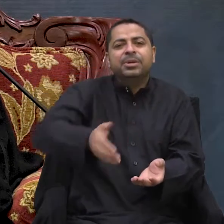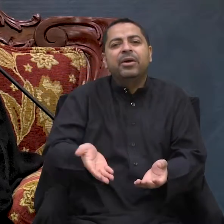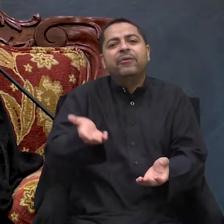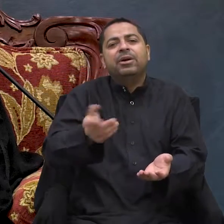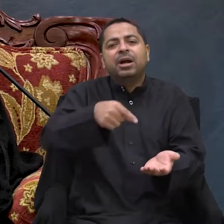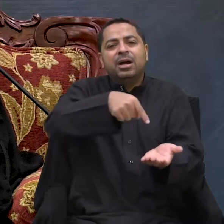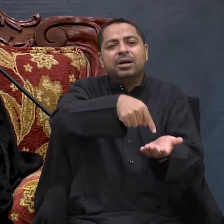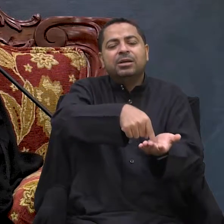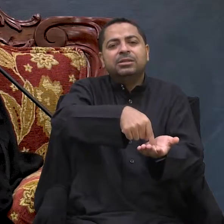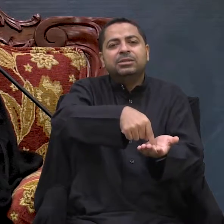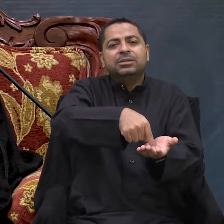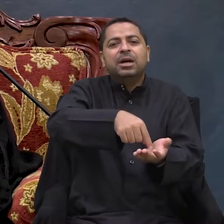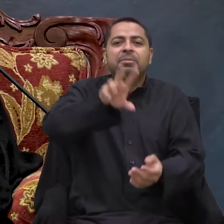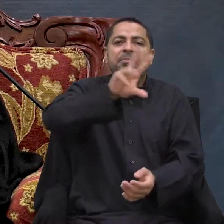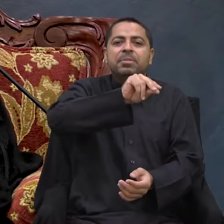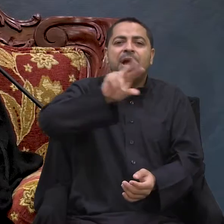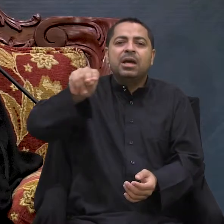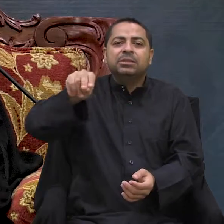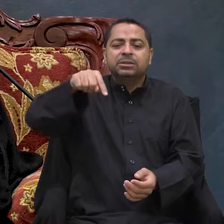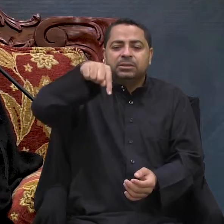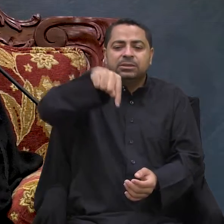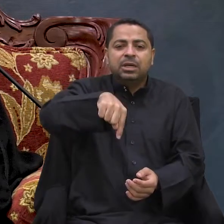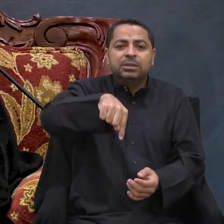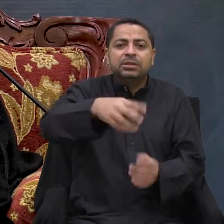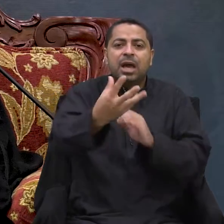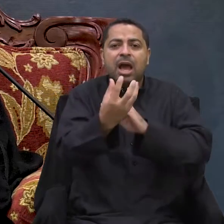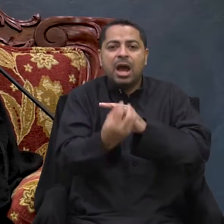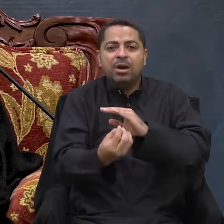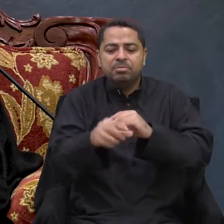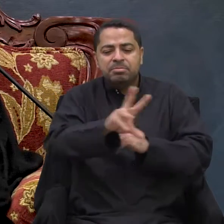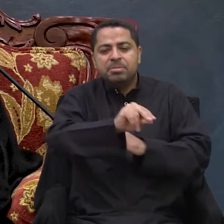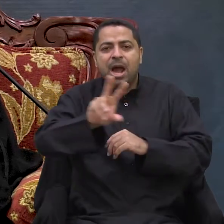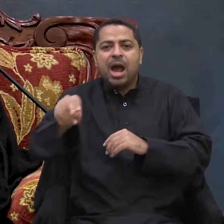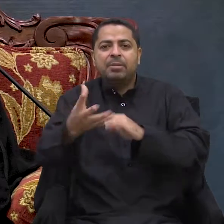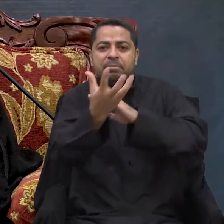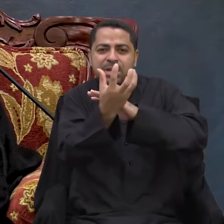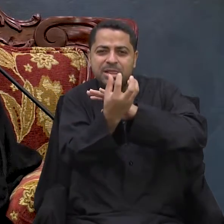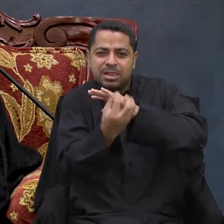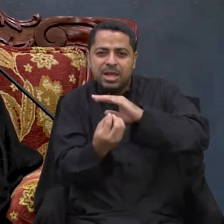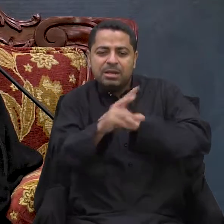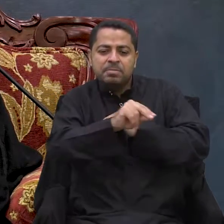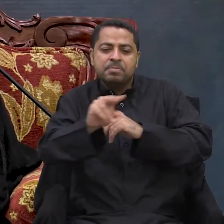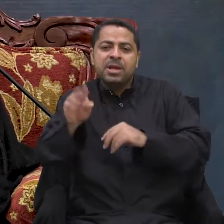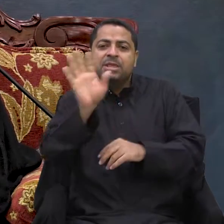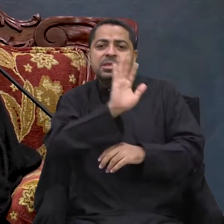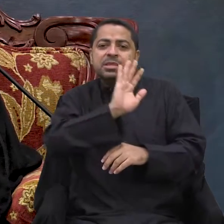مصرعي. لعله في مثل هالوقت، لأن الوداع والوصية ليلة العاشر.